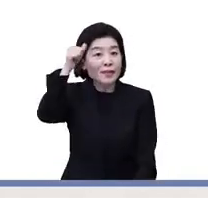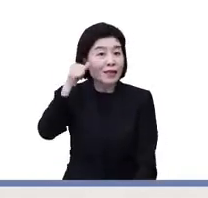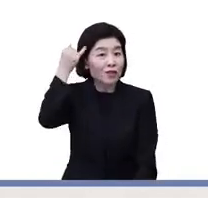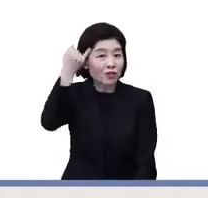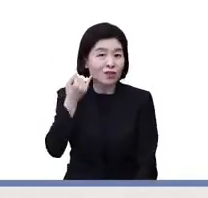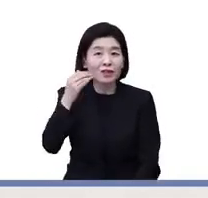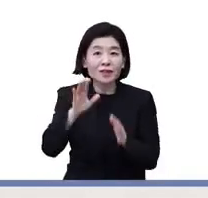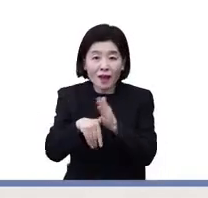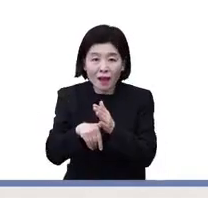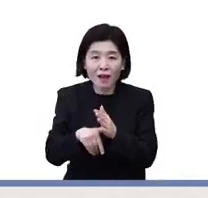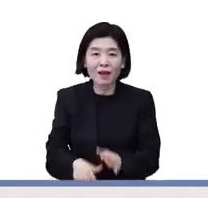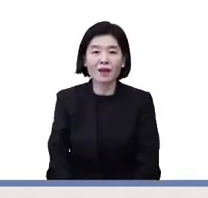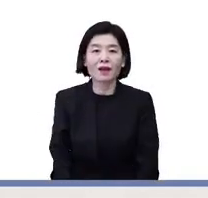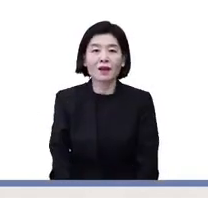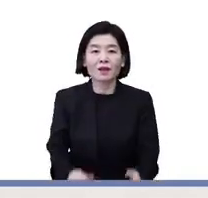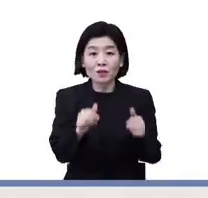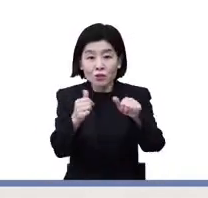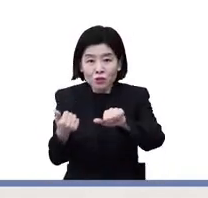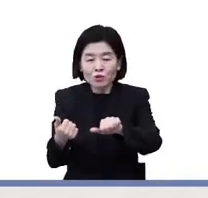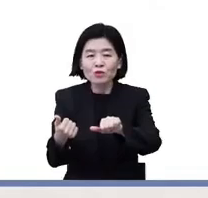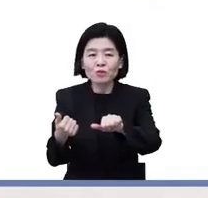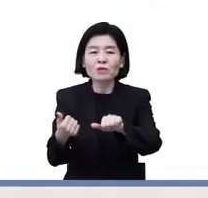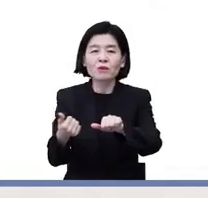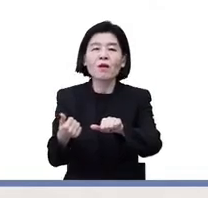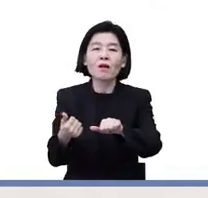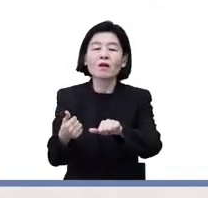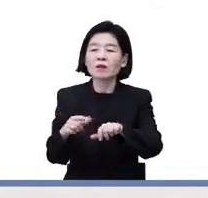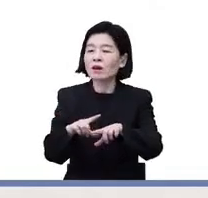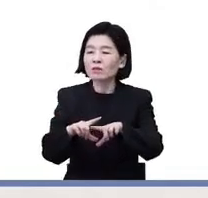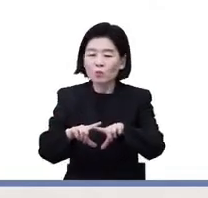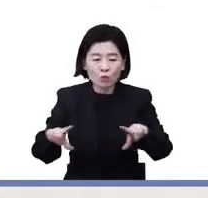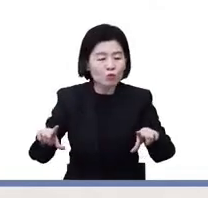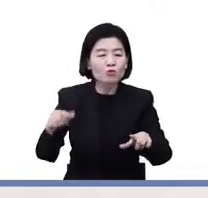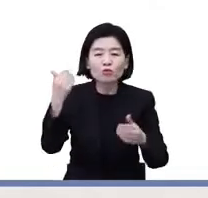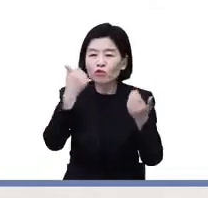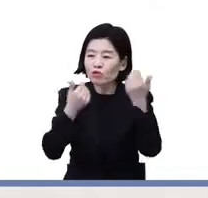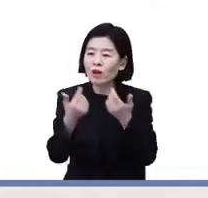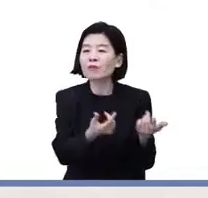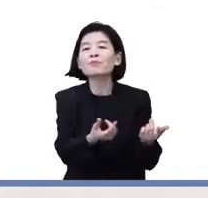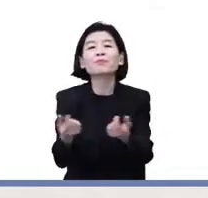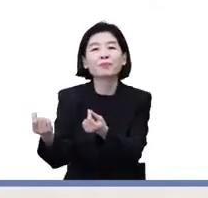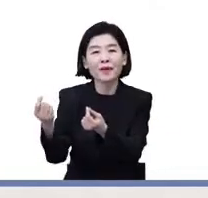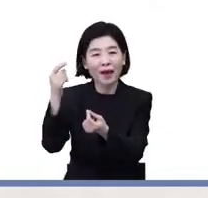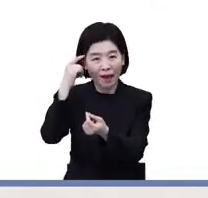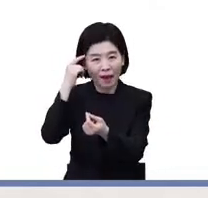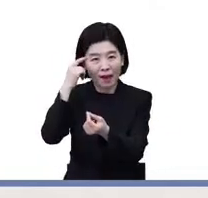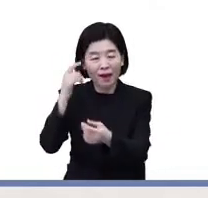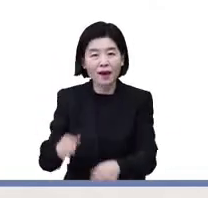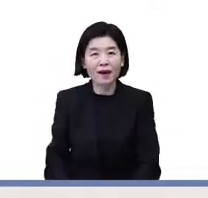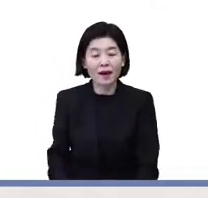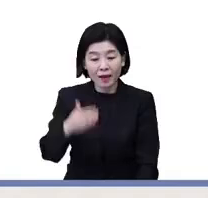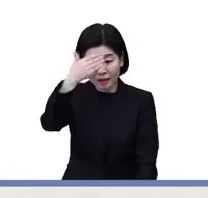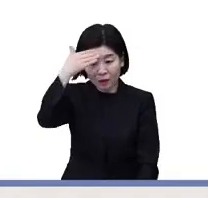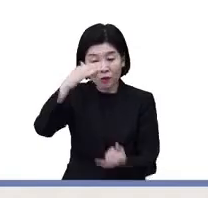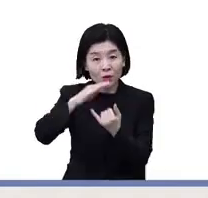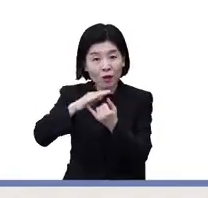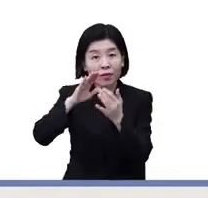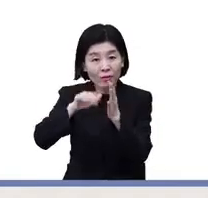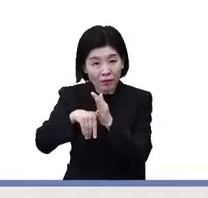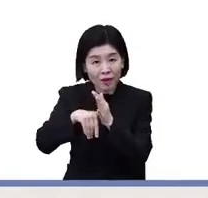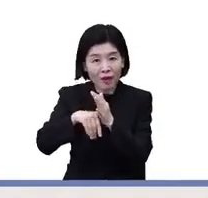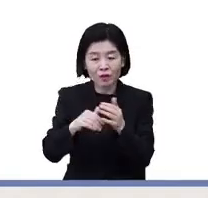필연적, 비가역적이라는 이런 개념들을 좀 더 이해하게 되고요. 청소년기가 되면 추상적 개념 이해가 더 잘